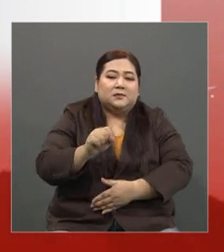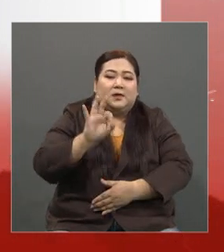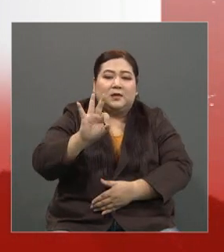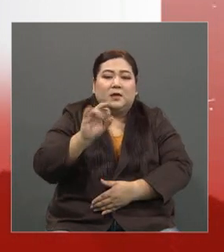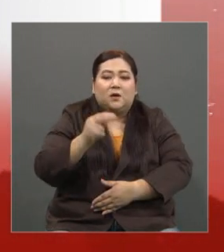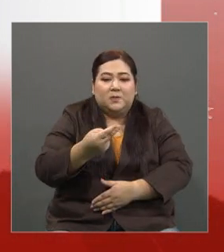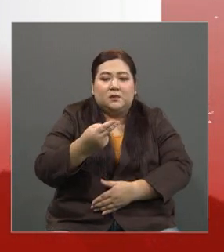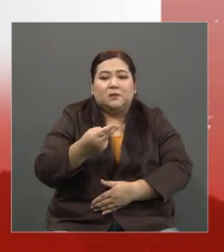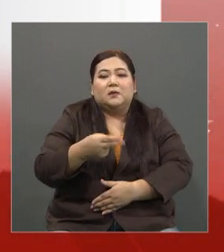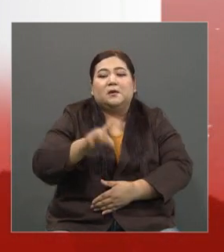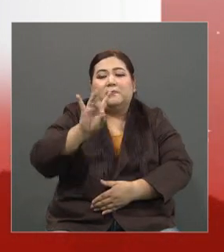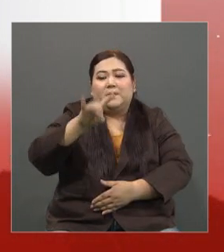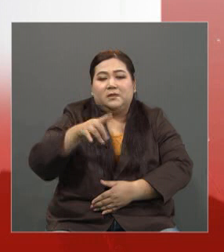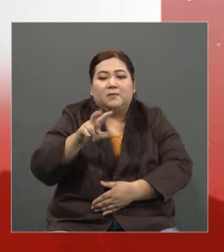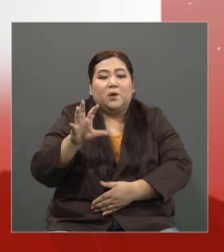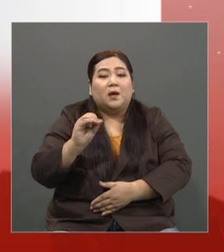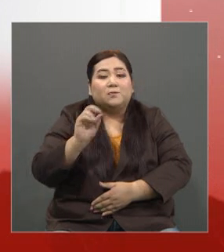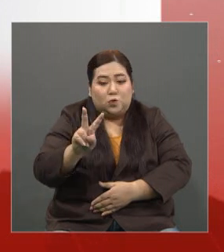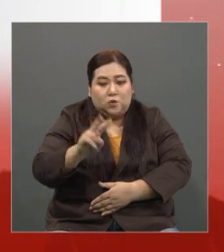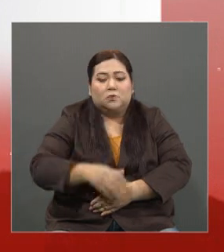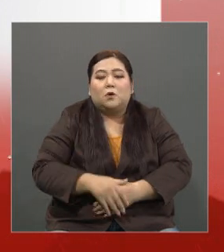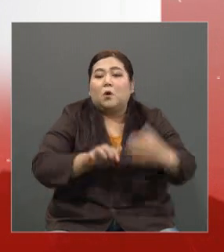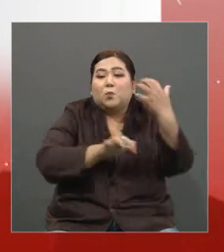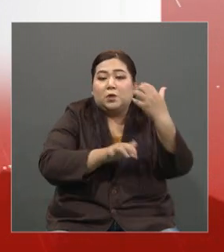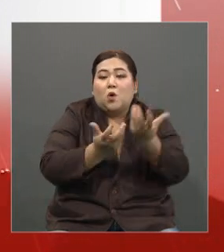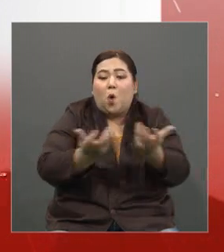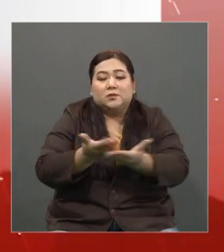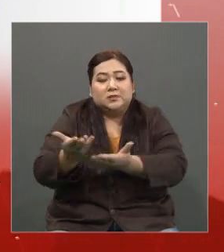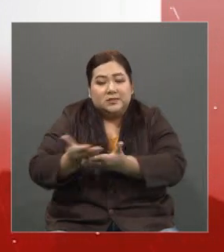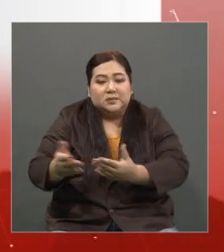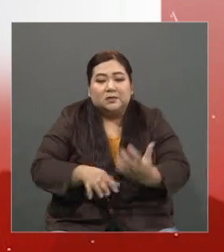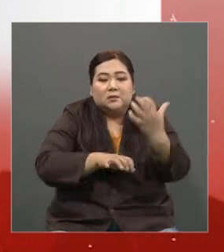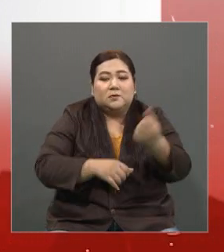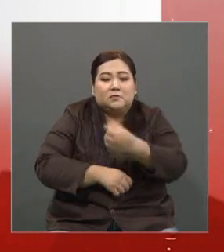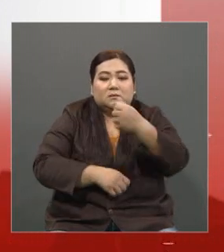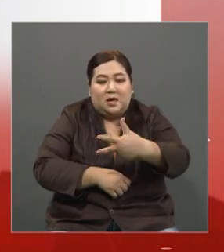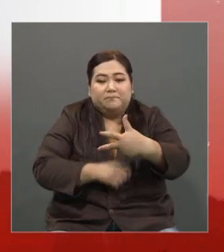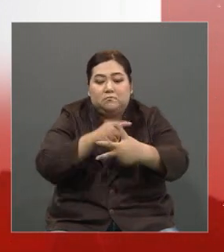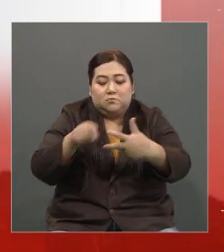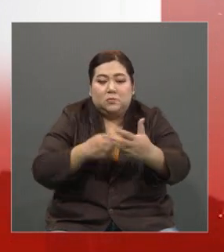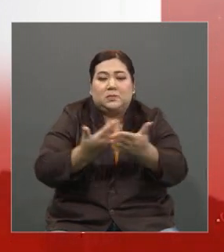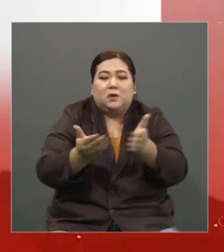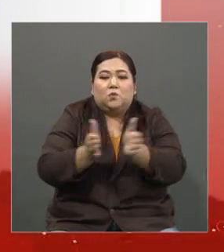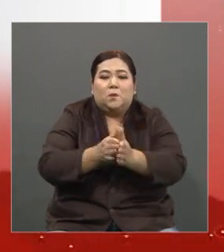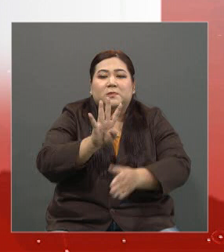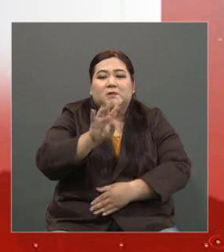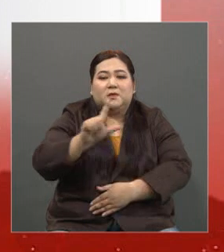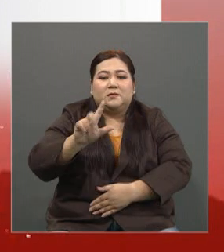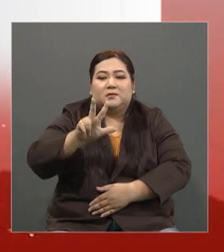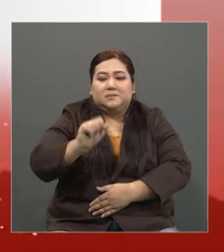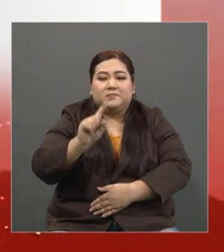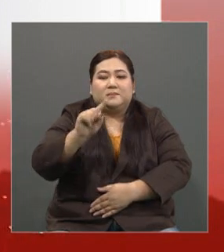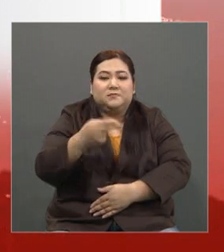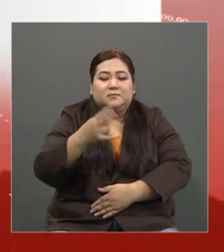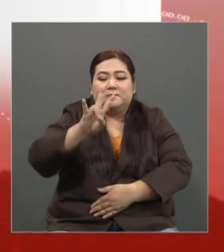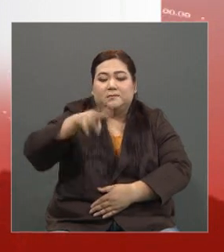352 บาทซือขรุพัคอมพเตอร์ 3 รายการ วงเงิน 4,317,600 บา